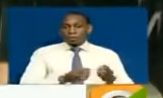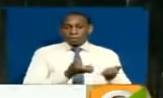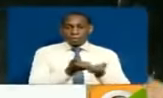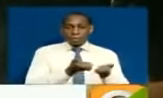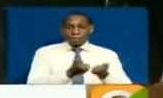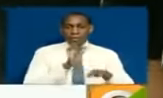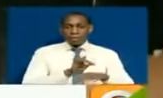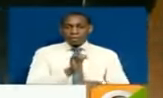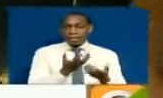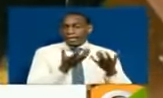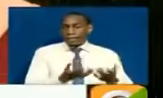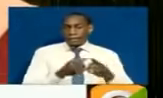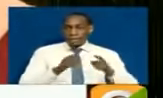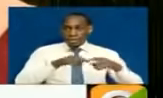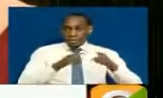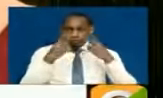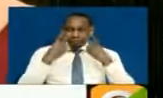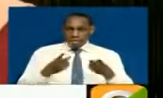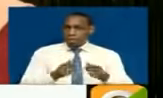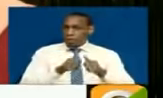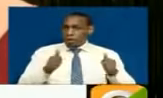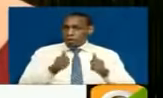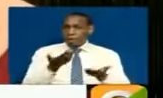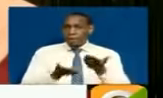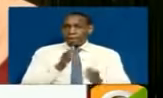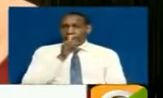biashara zimeathirika, lakini wewe tunakuona